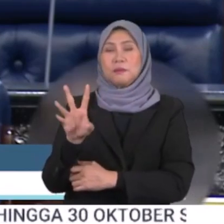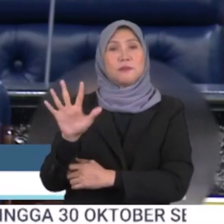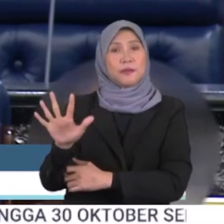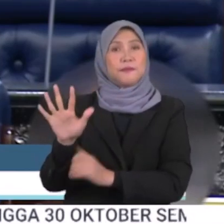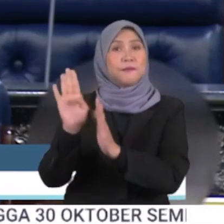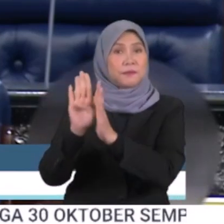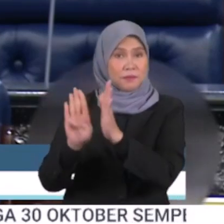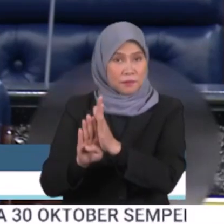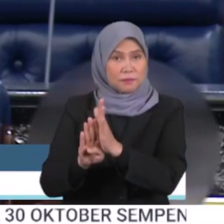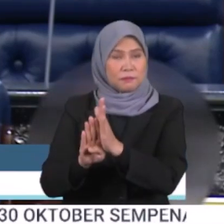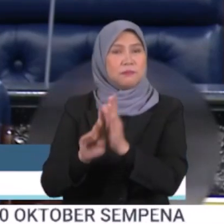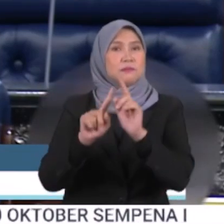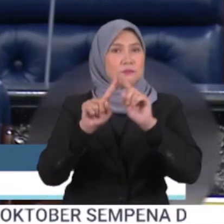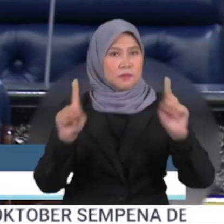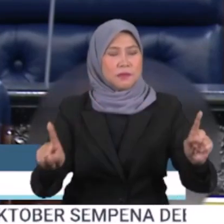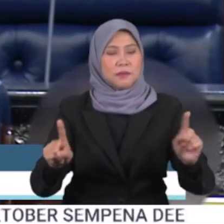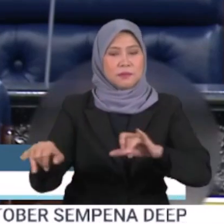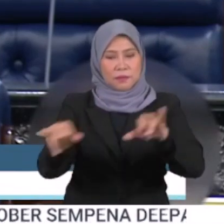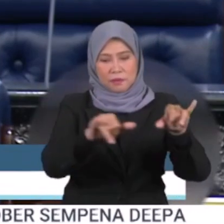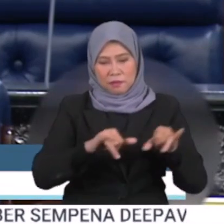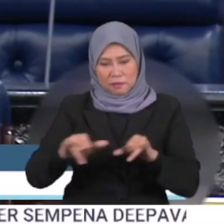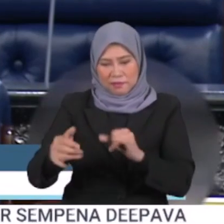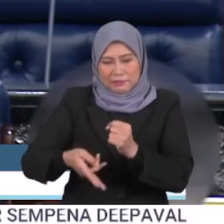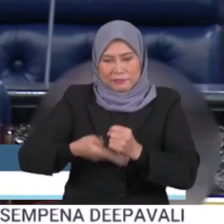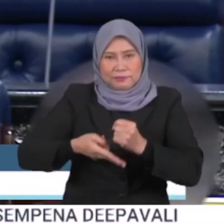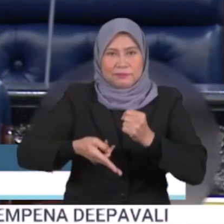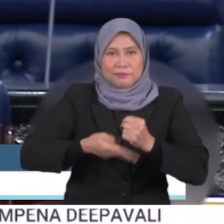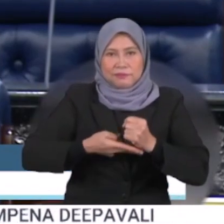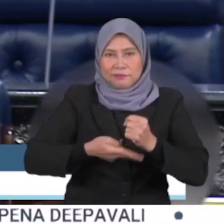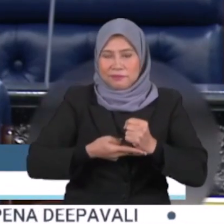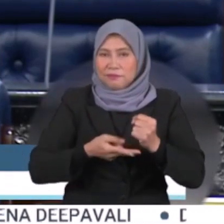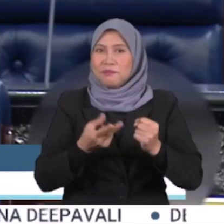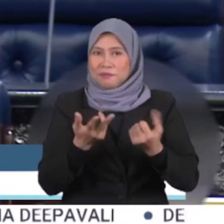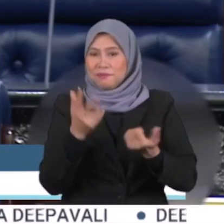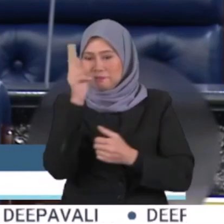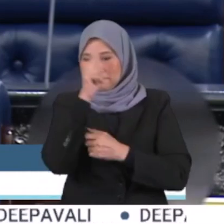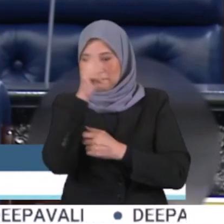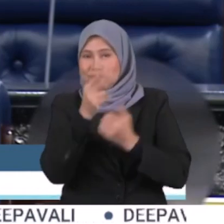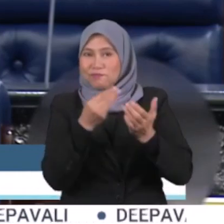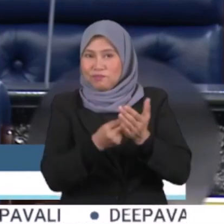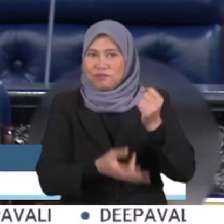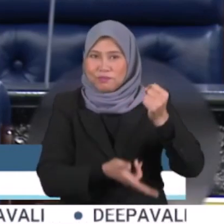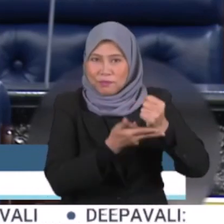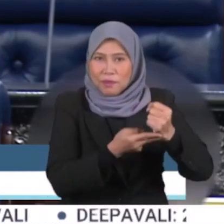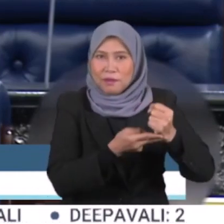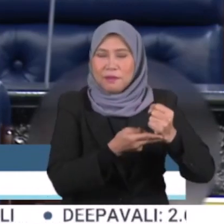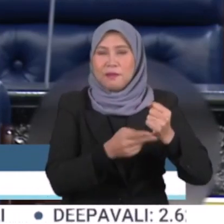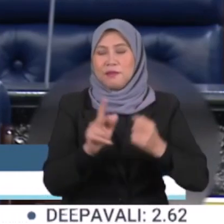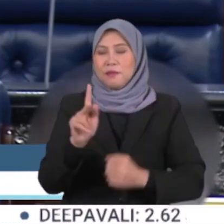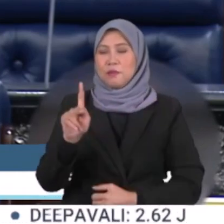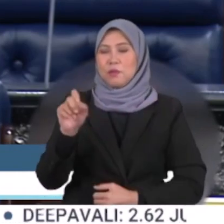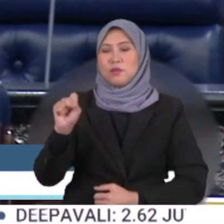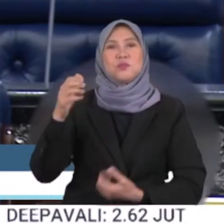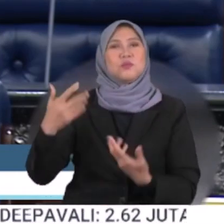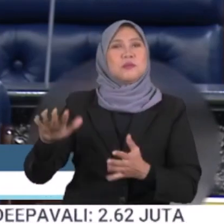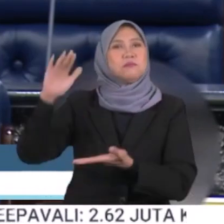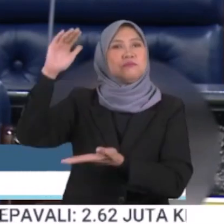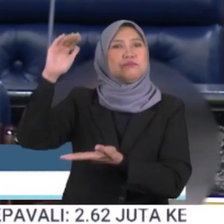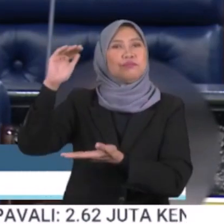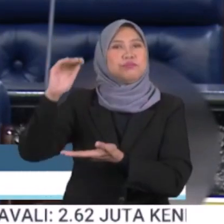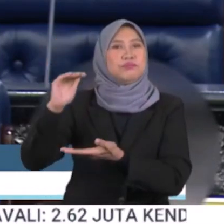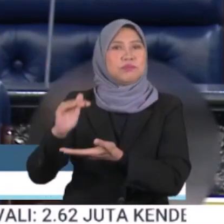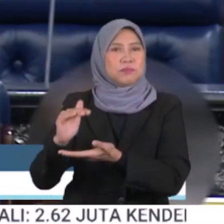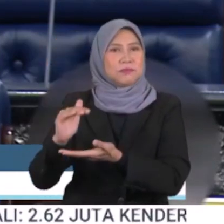RM31.65 bilion. Namun begitu, selaras dengan langkah penjimatan tersebut oleh kerajaan, kos tersebut telah dikurangkan